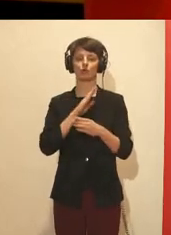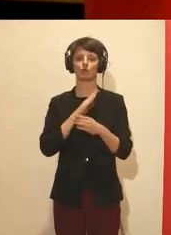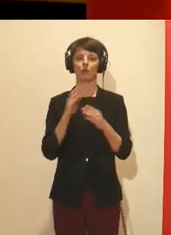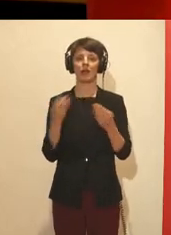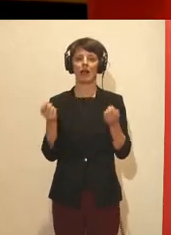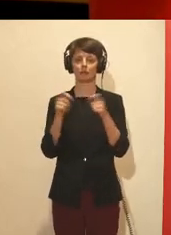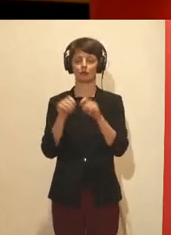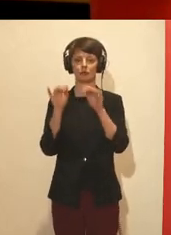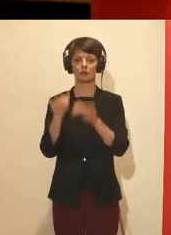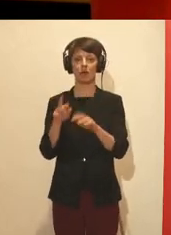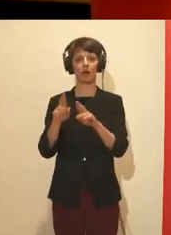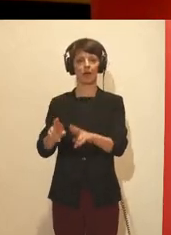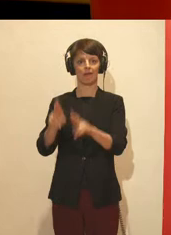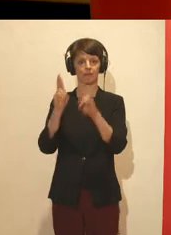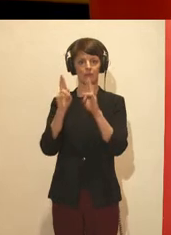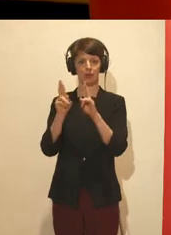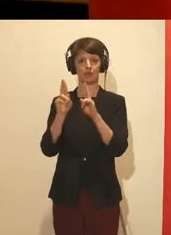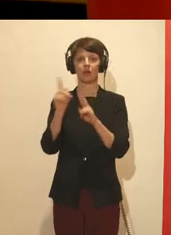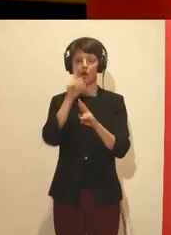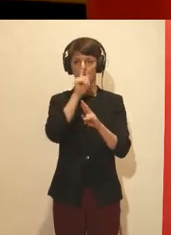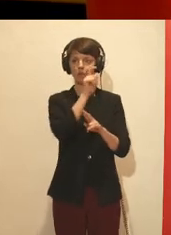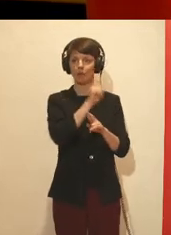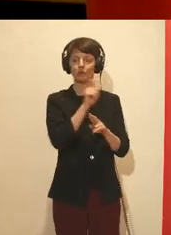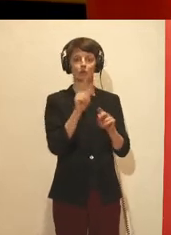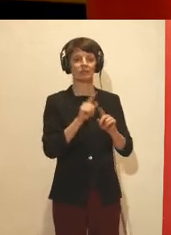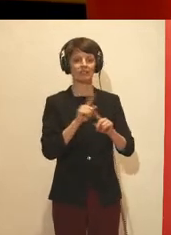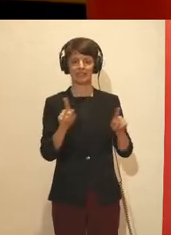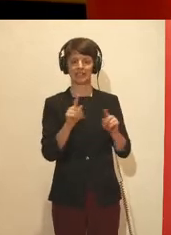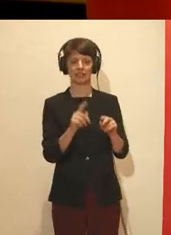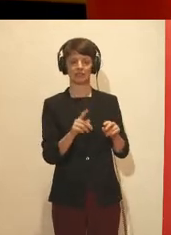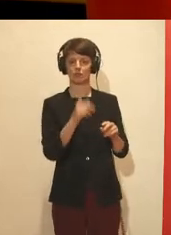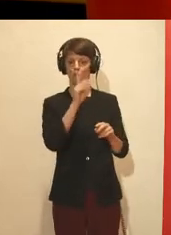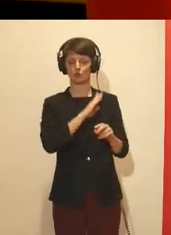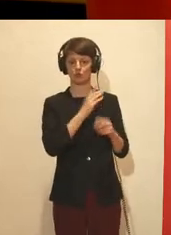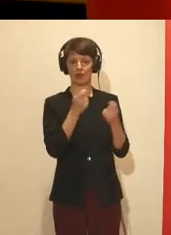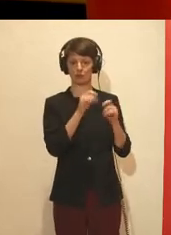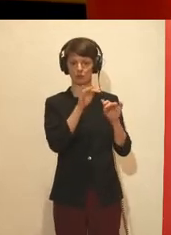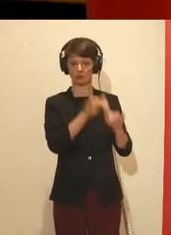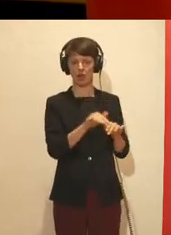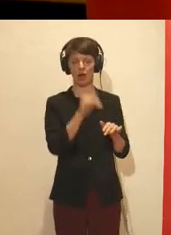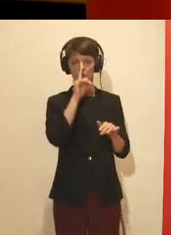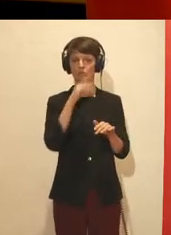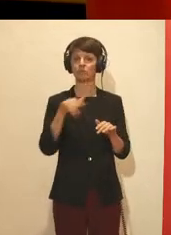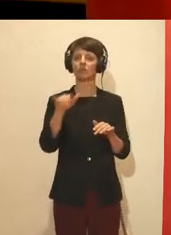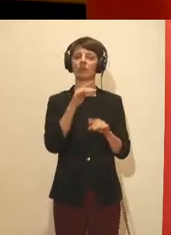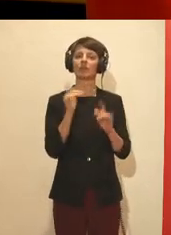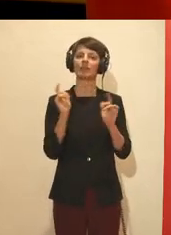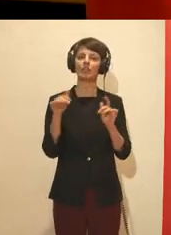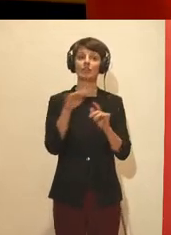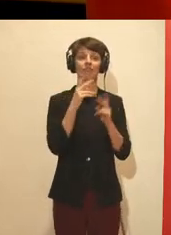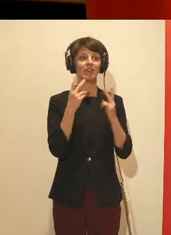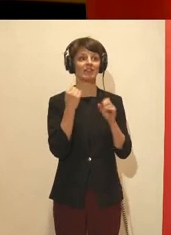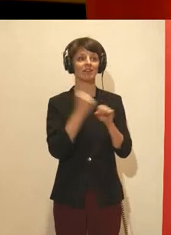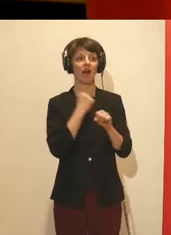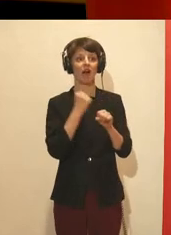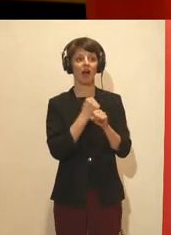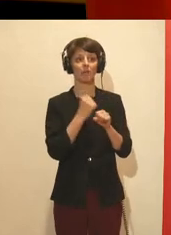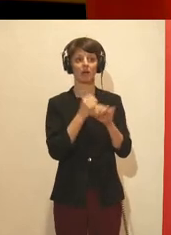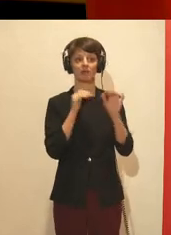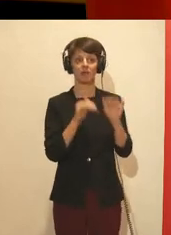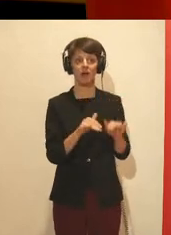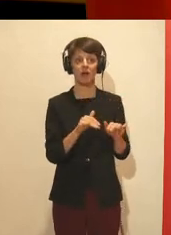verdienen sondern eben auch diejenigen die ihn nicht haben die genauso an einer bestimmten stelle der gesellschaft eine ganz wichtige arbeit leisten